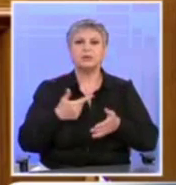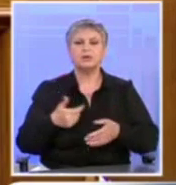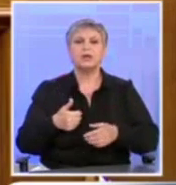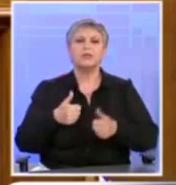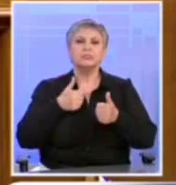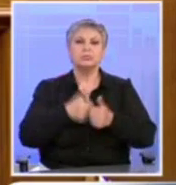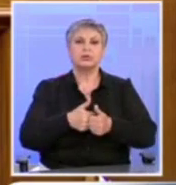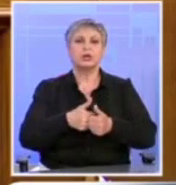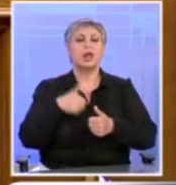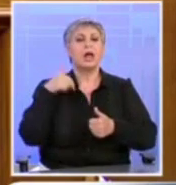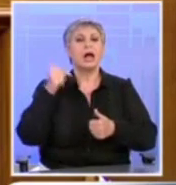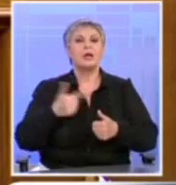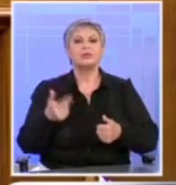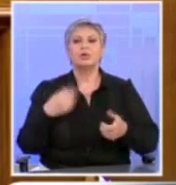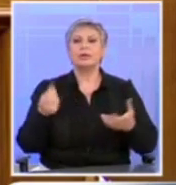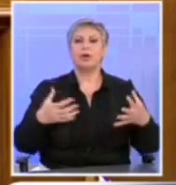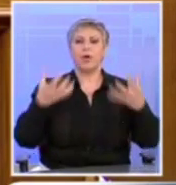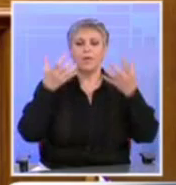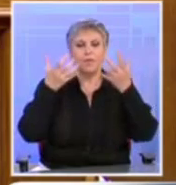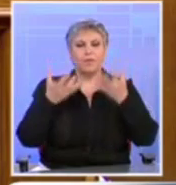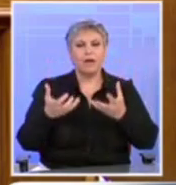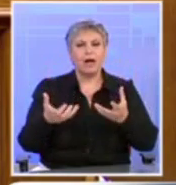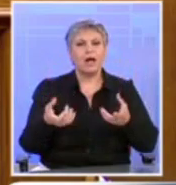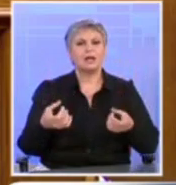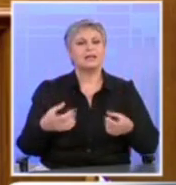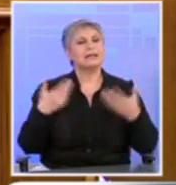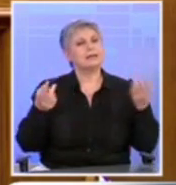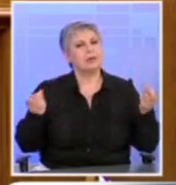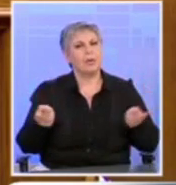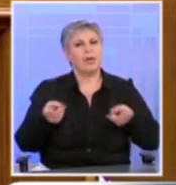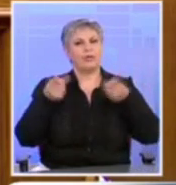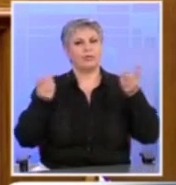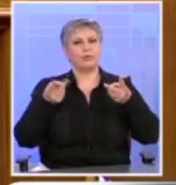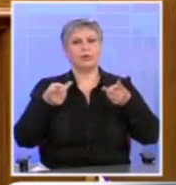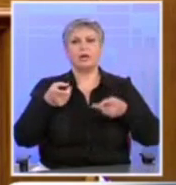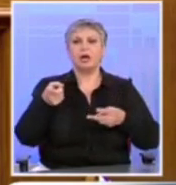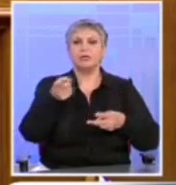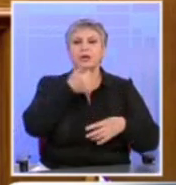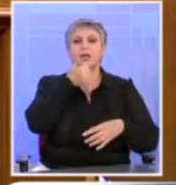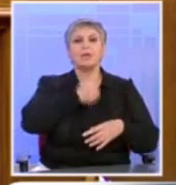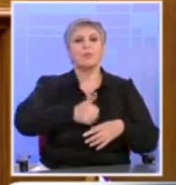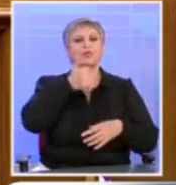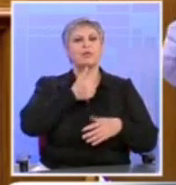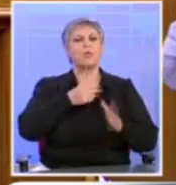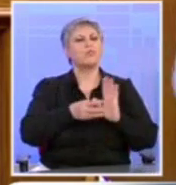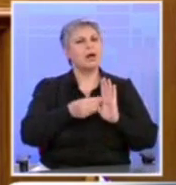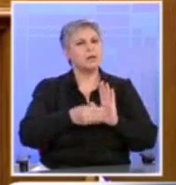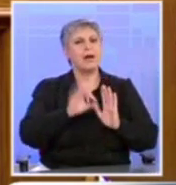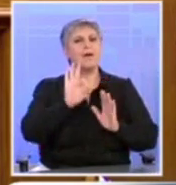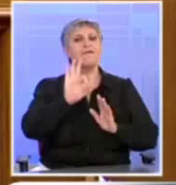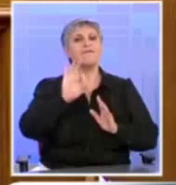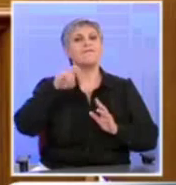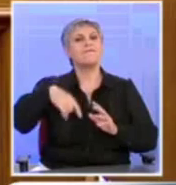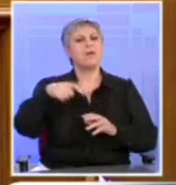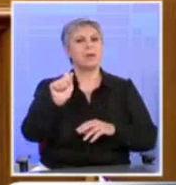να απαλύνουμε τα βάρη από τους μη έχοντες, από τους ανθρώπους που υποφέρουν. Όπως με το ΦΠΑ, αν συγκεντρώσουμε